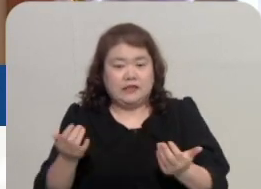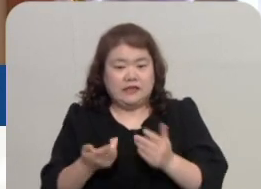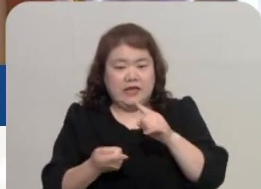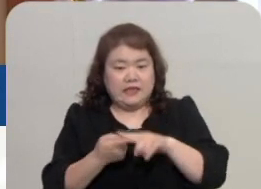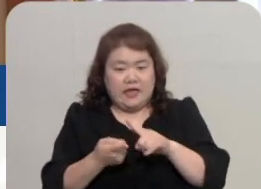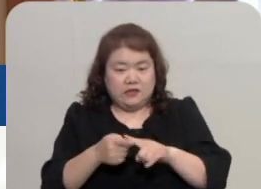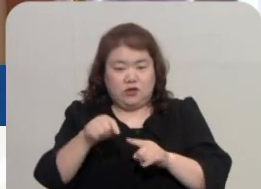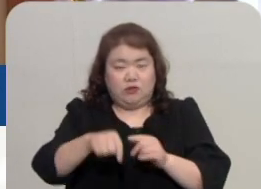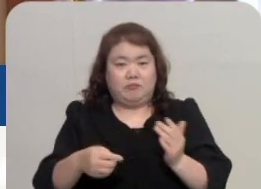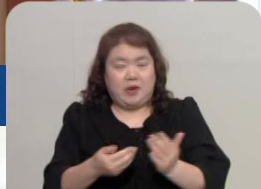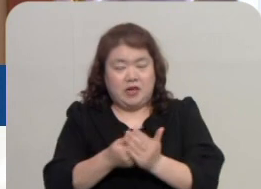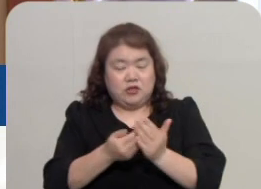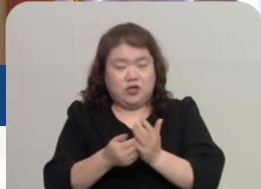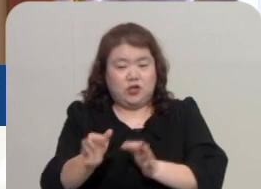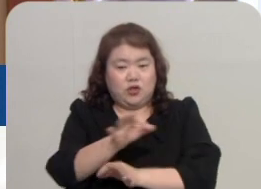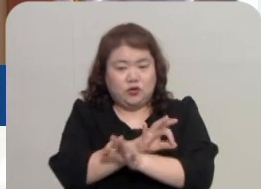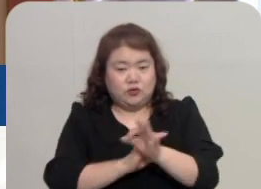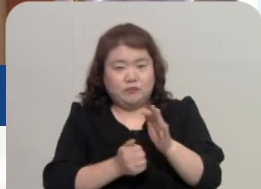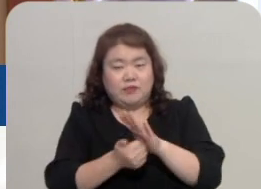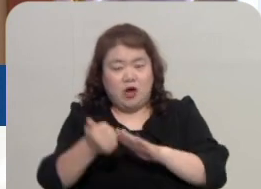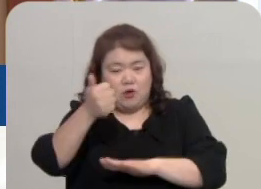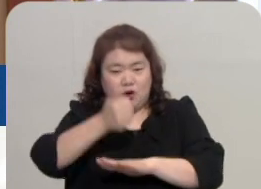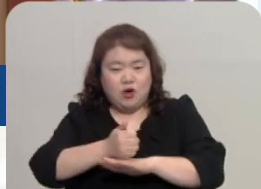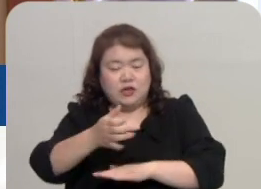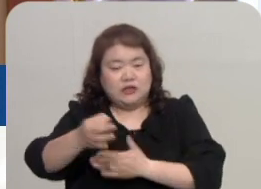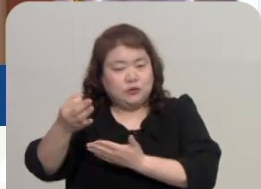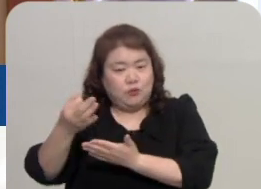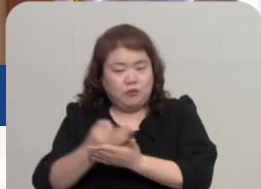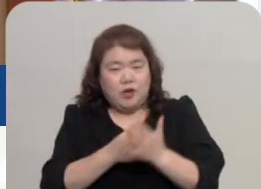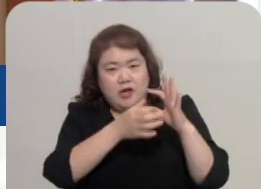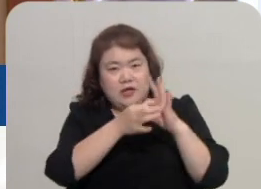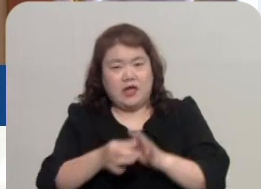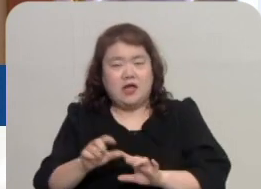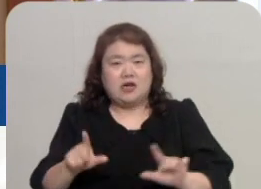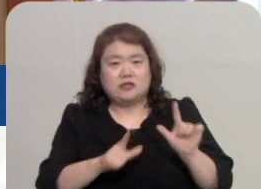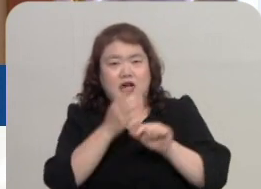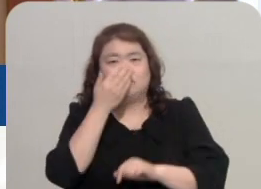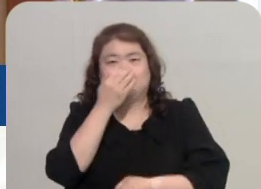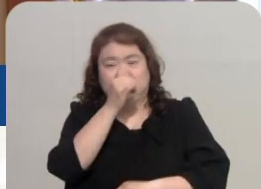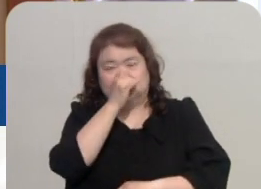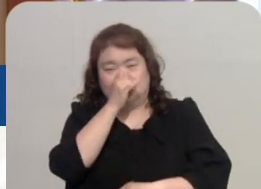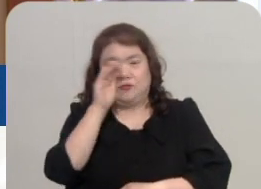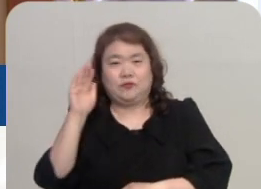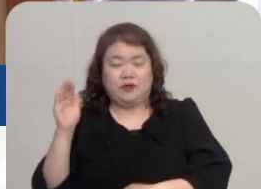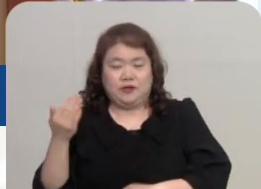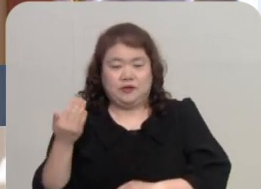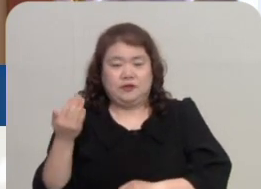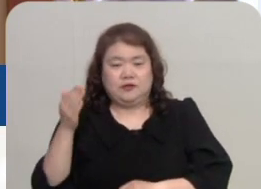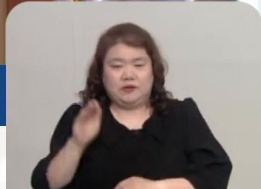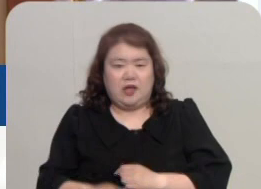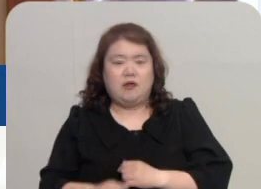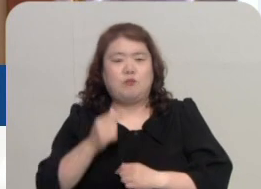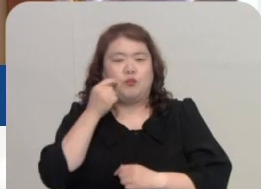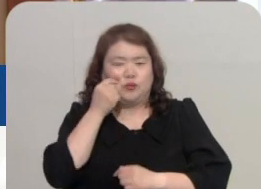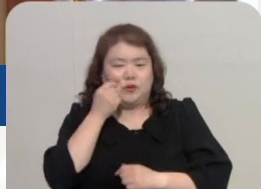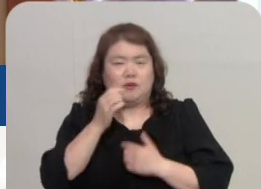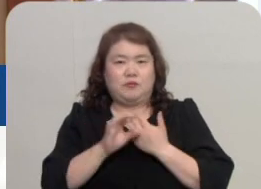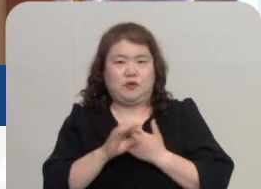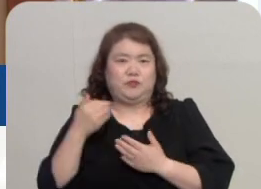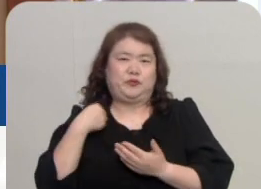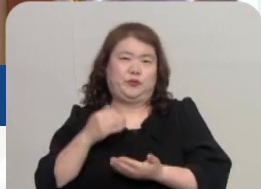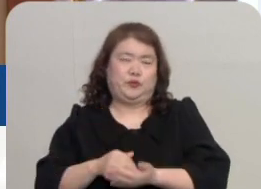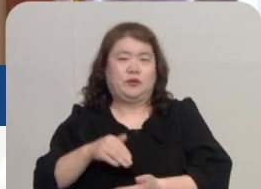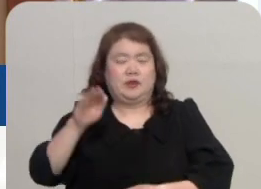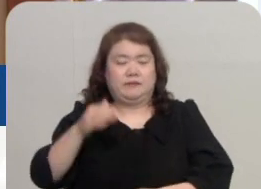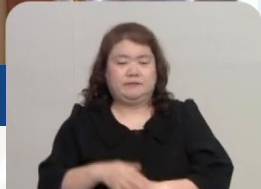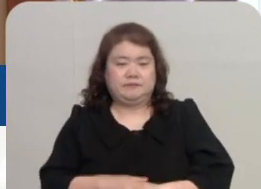이곳에서 발전시켜서 경제적으로 성공하고 그리고 돈을 벌어서 계속 살아갈 수 있어야 하는데 그렇지 못하면 돌아가게 되어